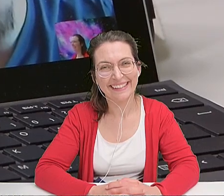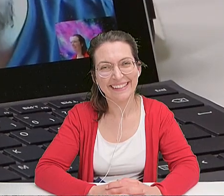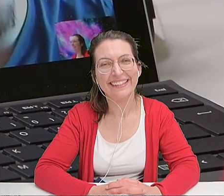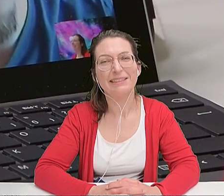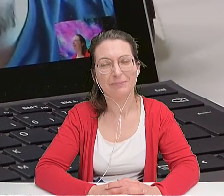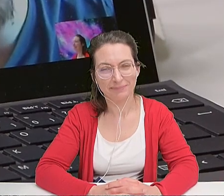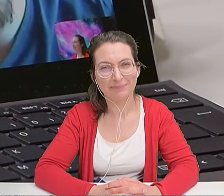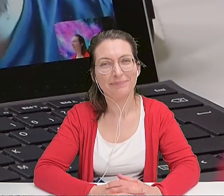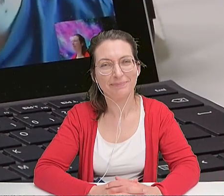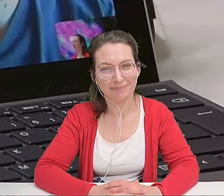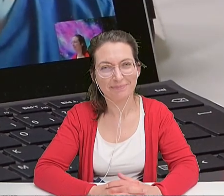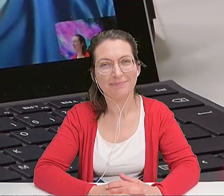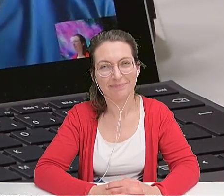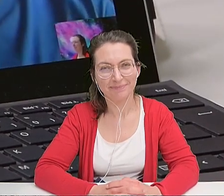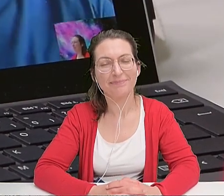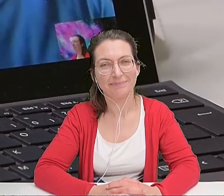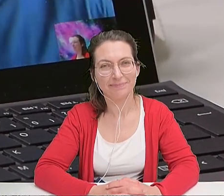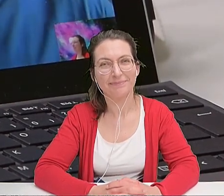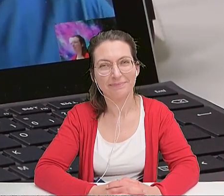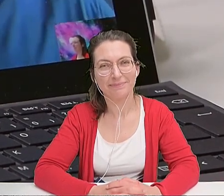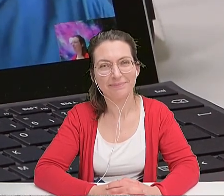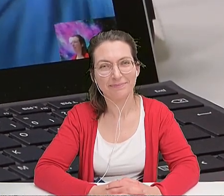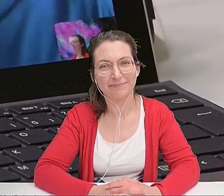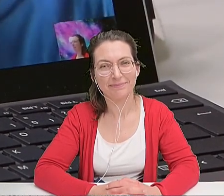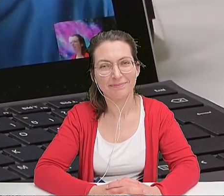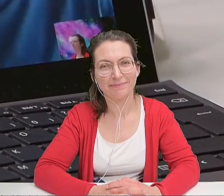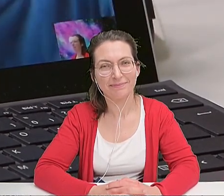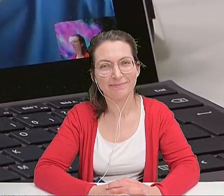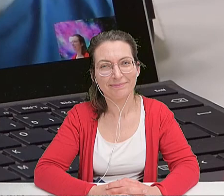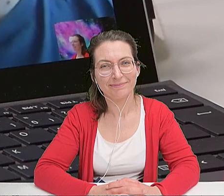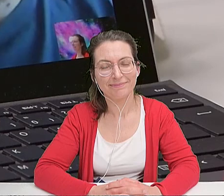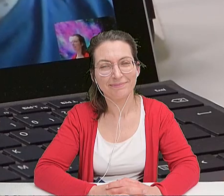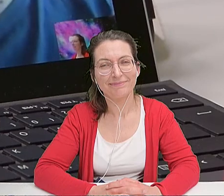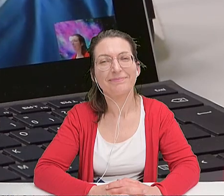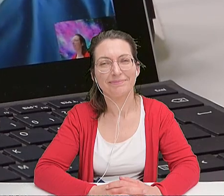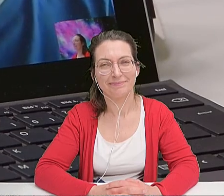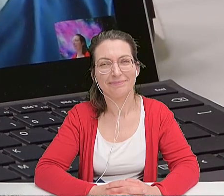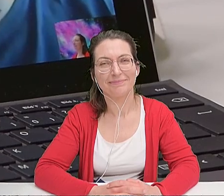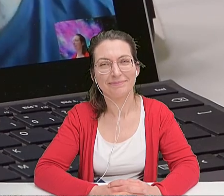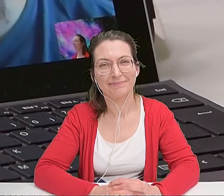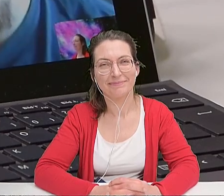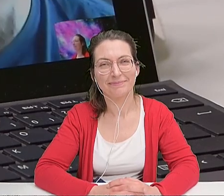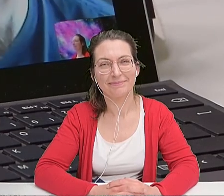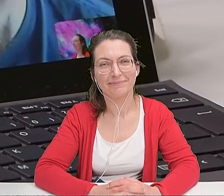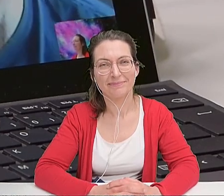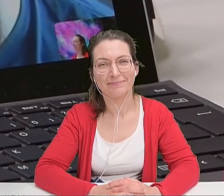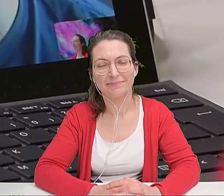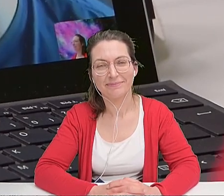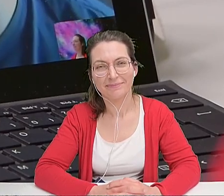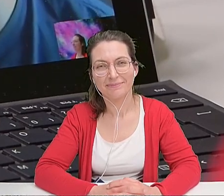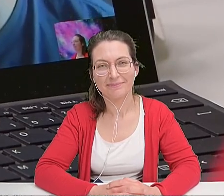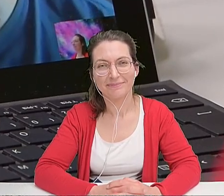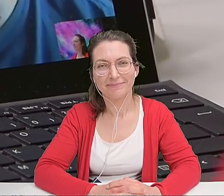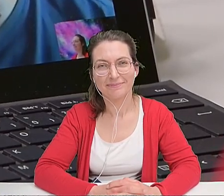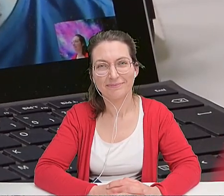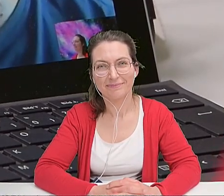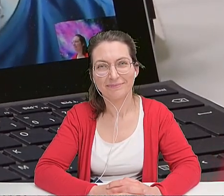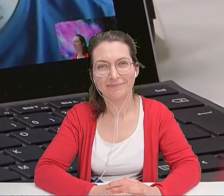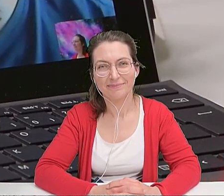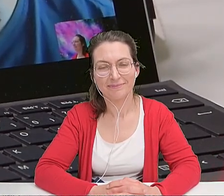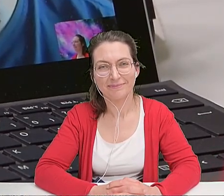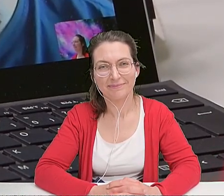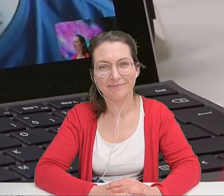Also versucht was zu machen. Klar, mal auch entspannen ist immer gut, darf auch sein. Aber versucht was zu machen,